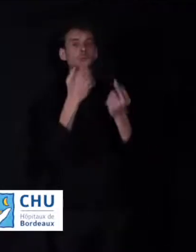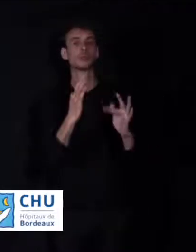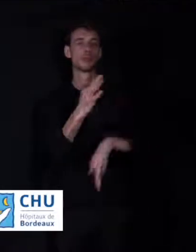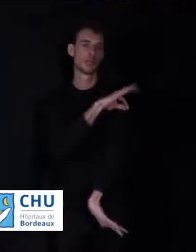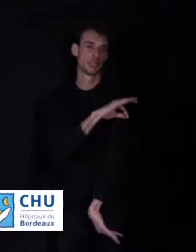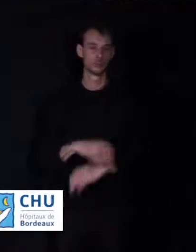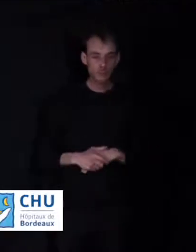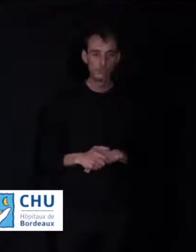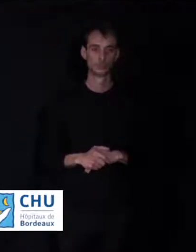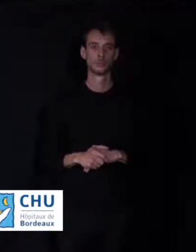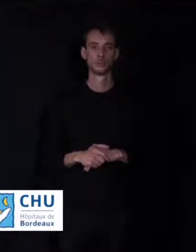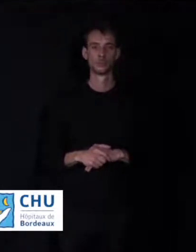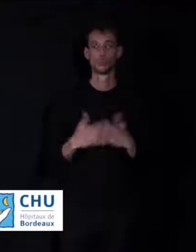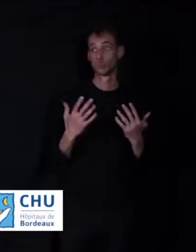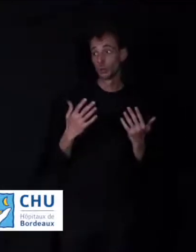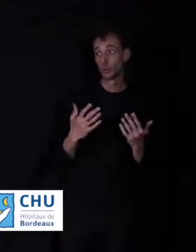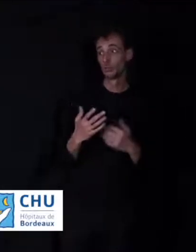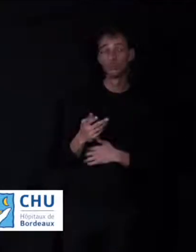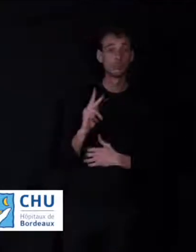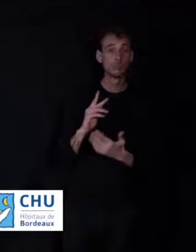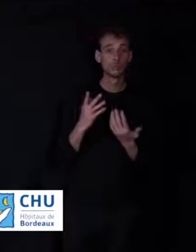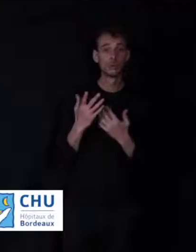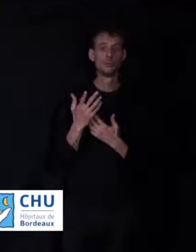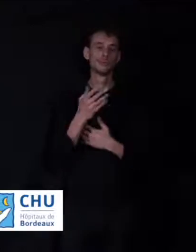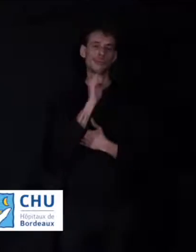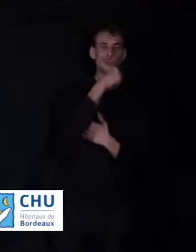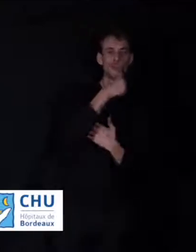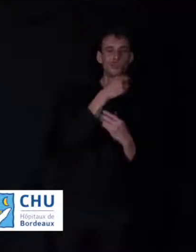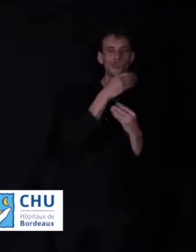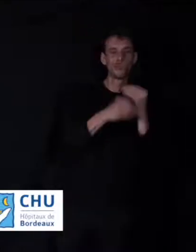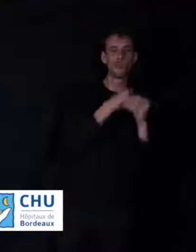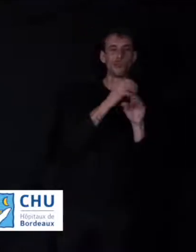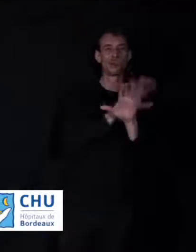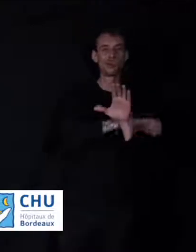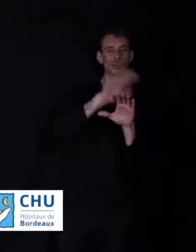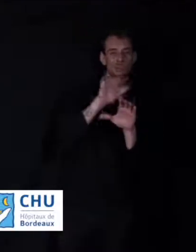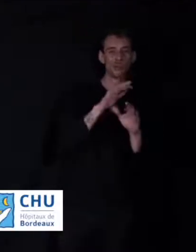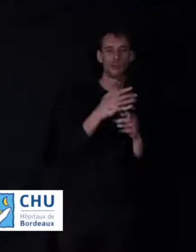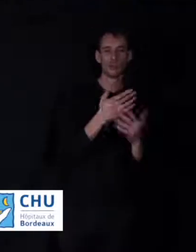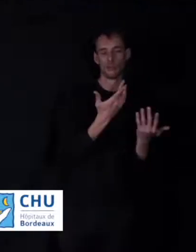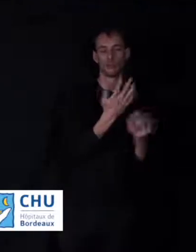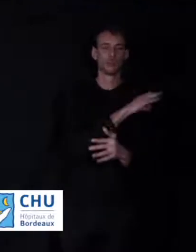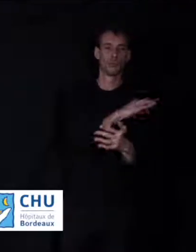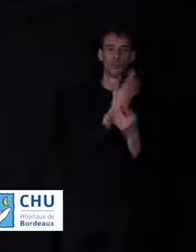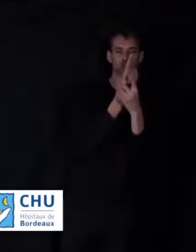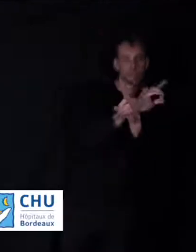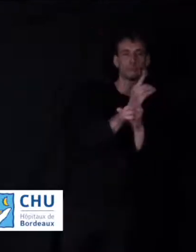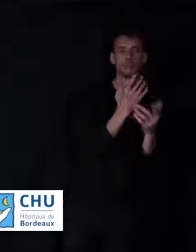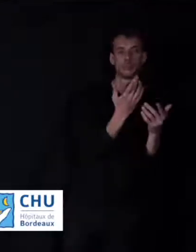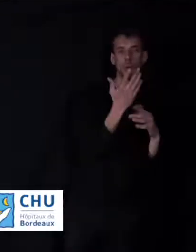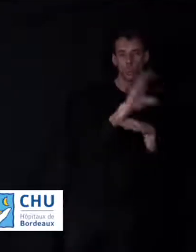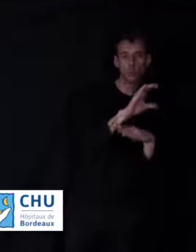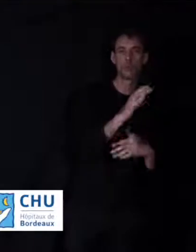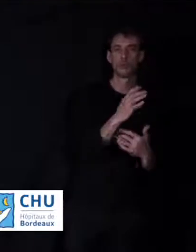l'ancien monde, plutôt vaccinosceptique, face au nouveau monde, où notamment en Europe, en Amérique du